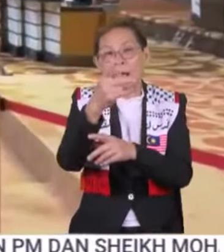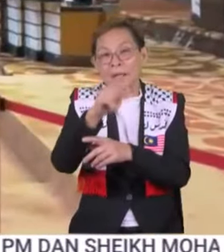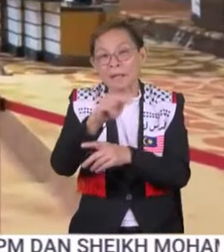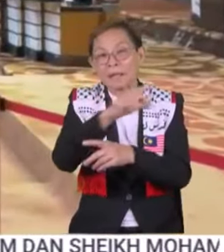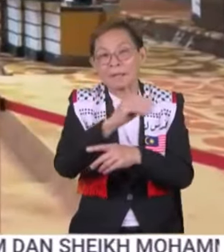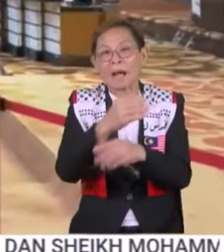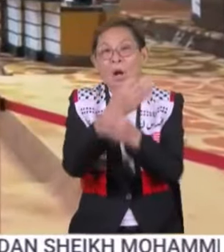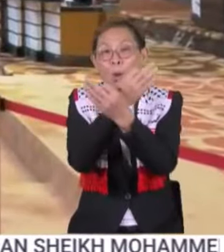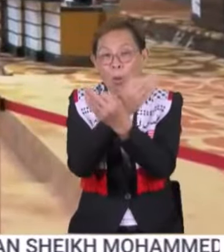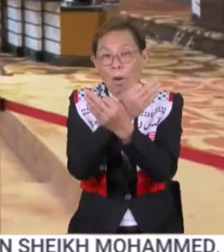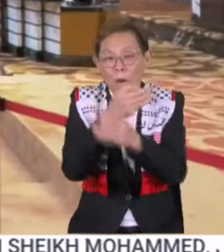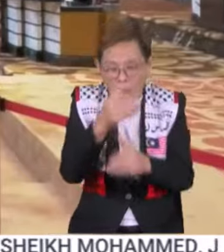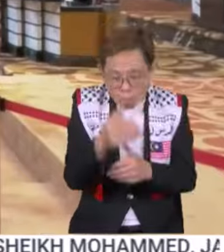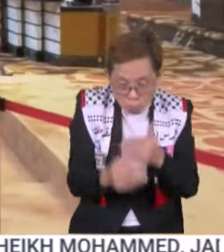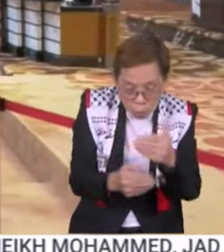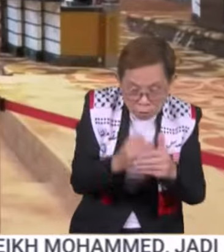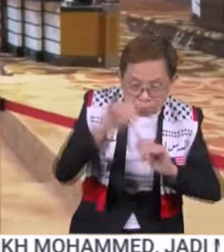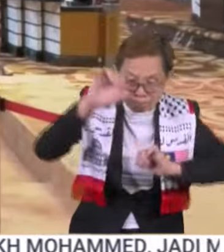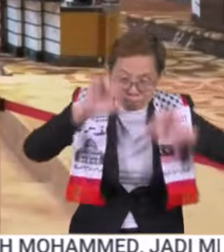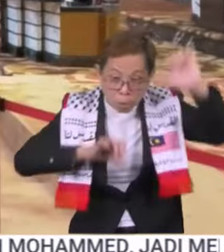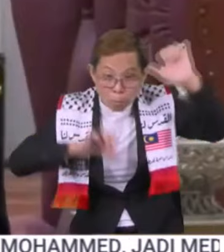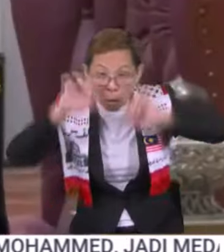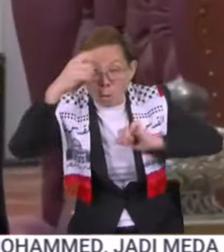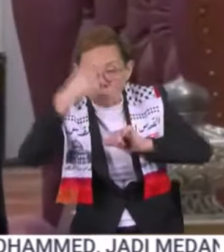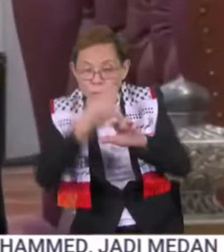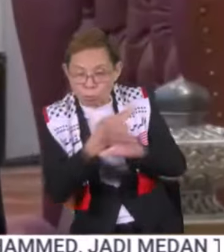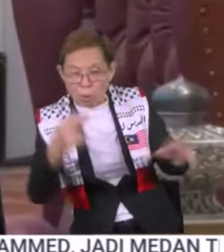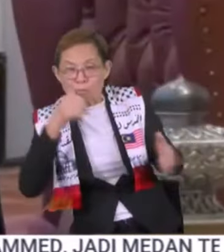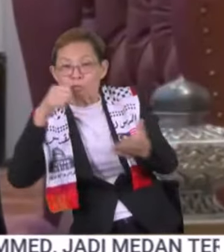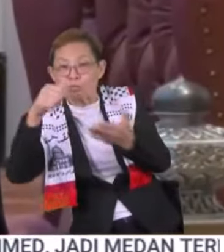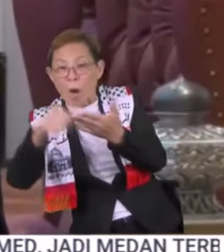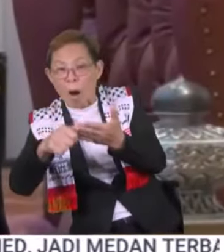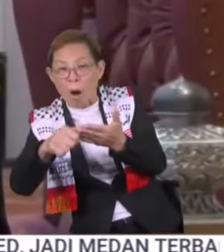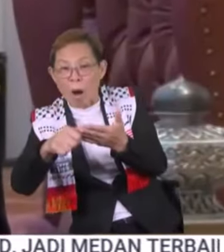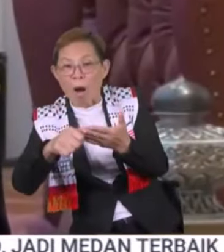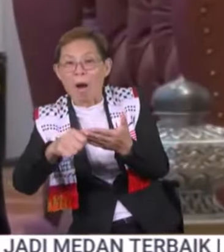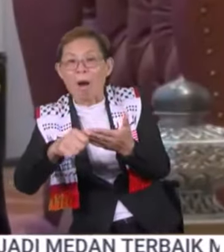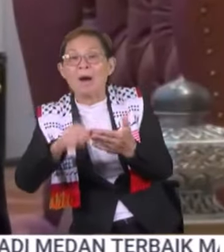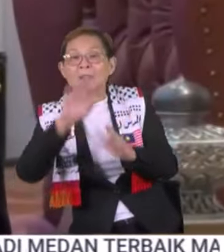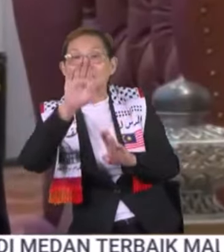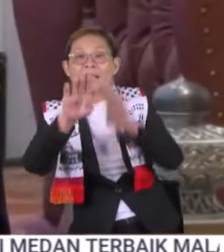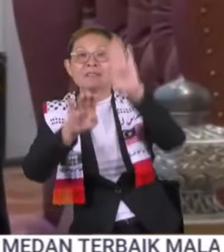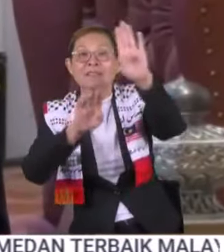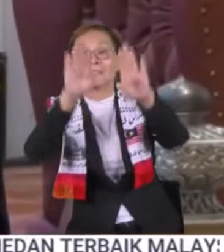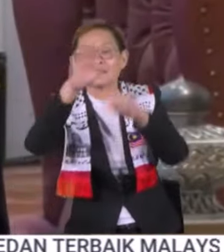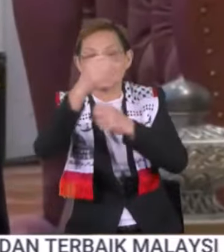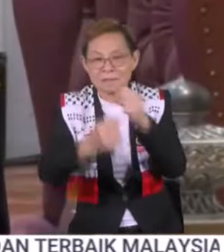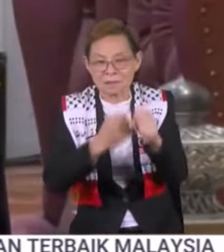Kluang dan proses penilaian akan dijalankan bagi menyediakan dokumen tender tahun ini.